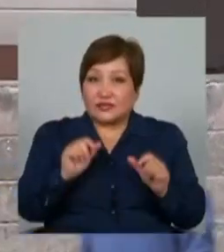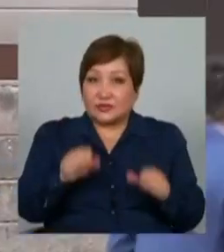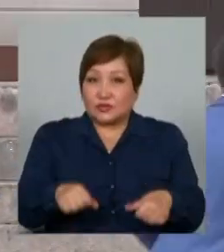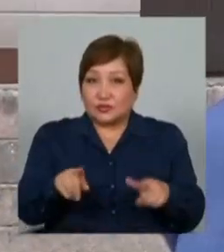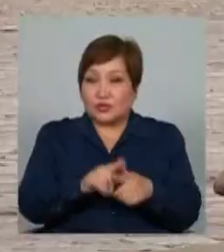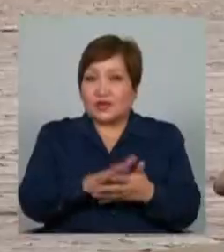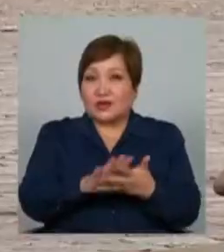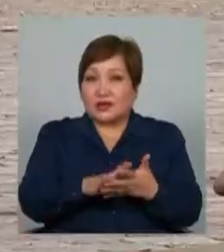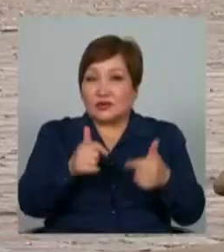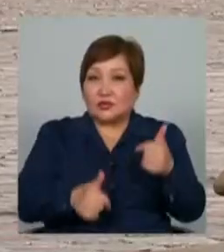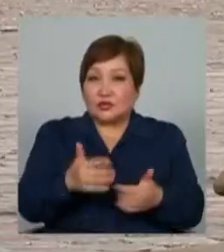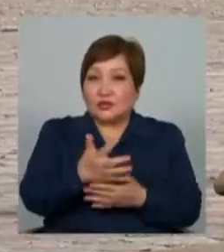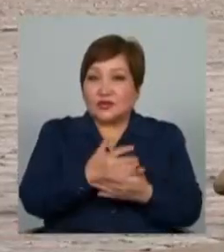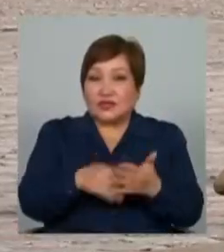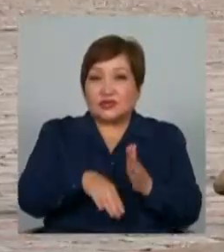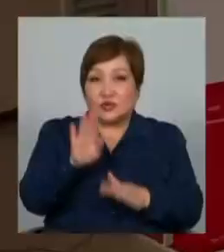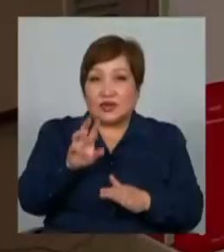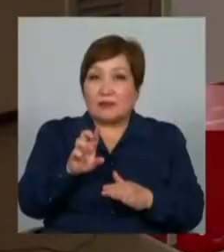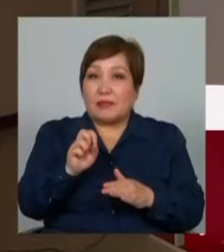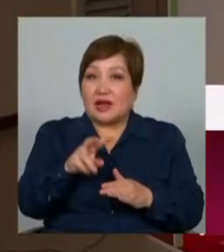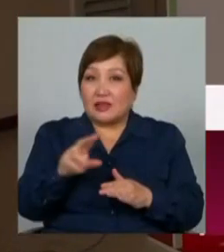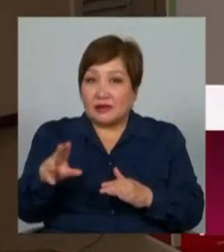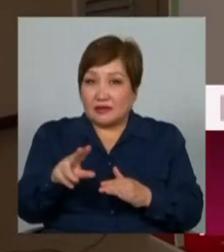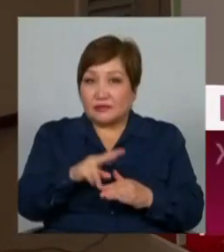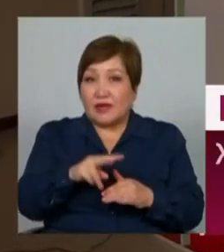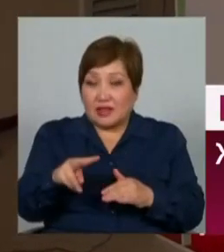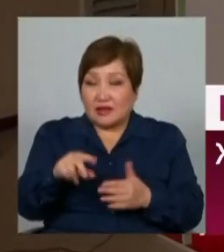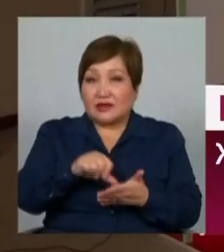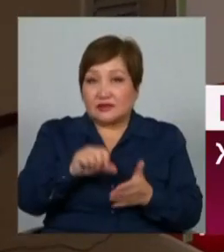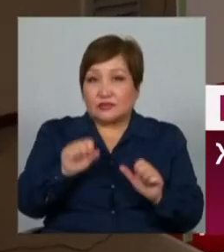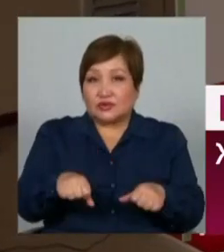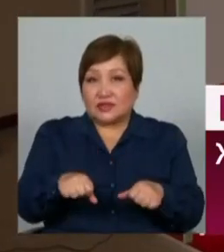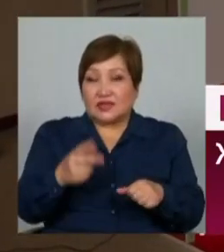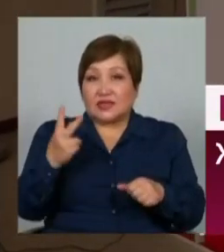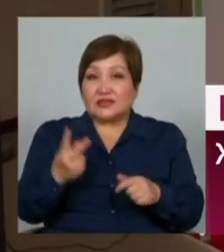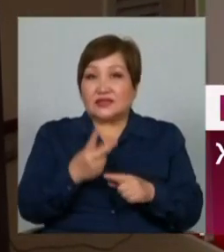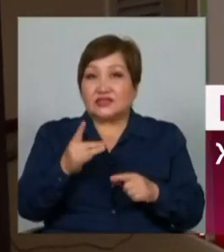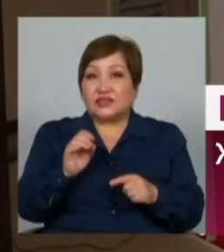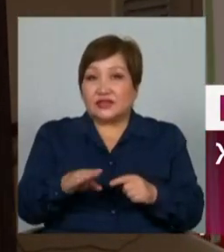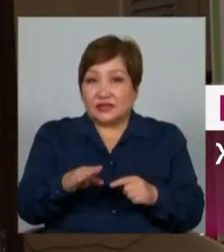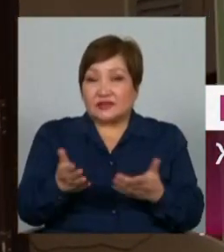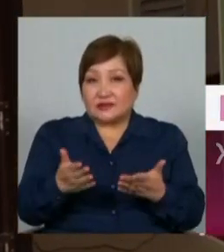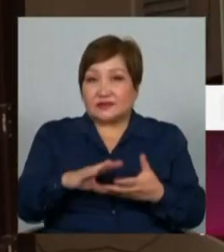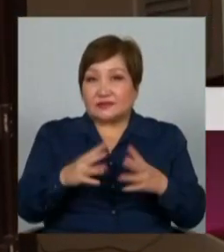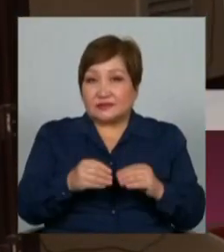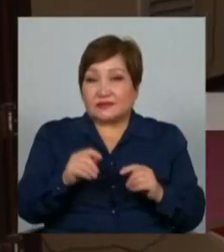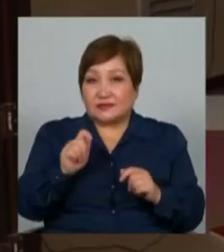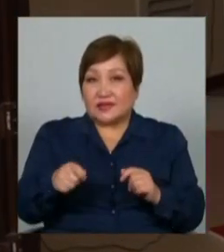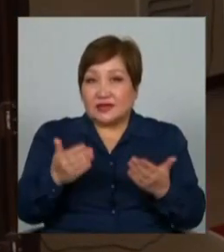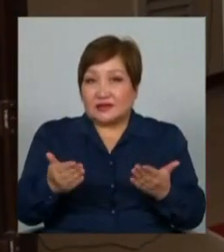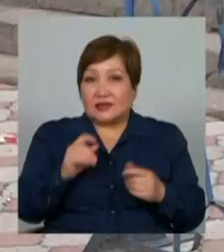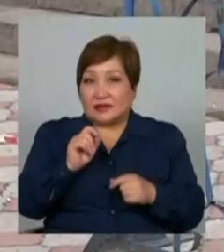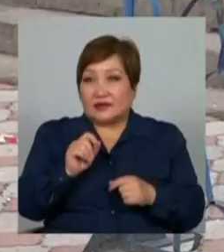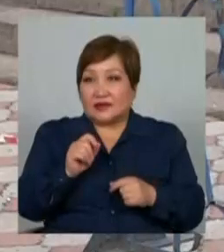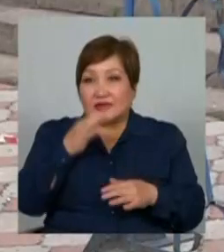жиналған ең жоғарғы ұпаймен қатысуға болады. Третий раз. Үшінші рет тапсырып жатырмын. Бүгінгі нәтижеме көңілім толады. Тағы бір мүмкіндігім